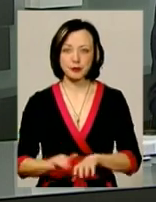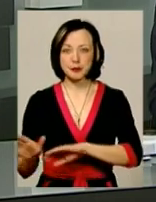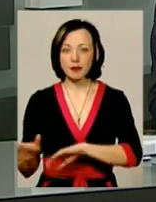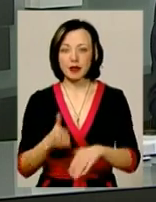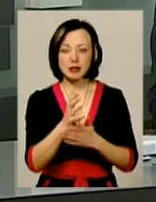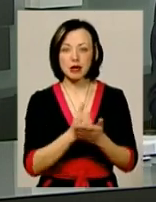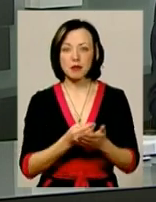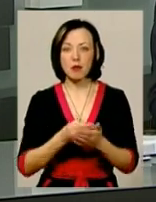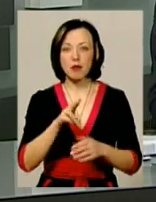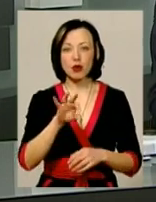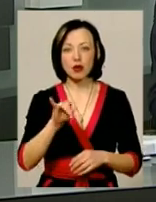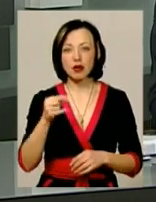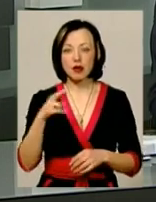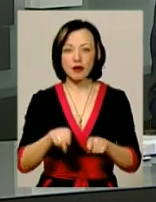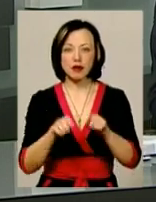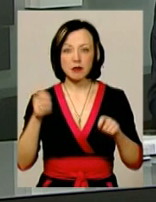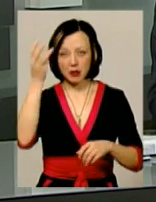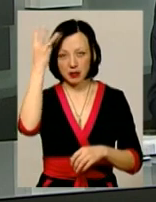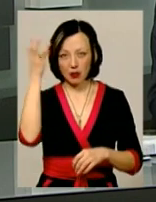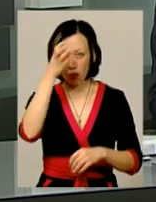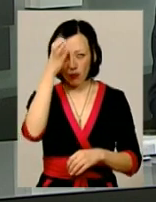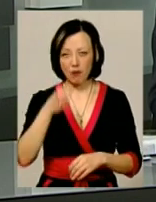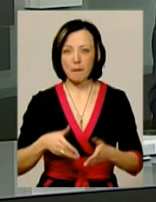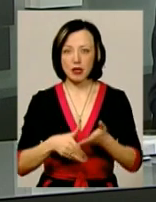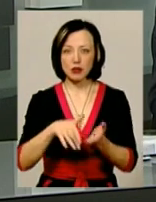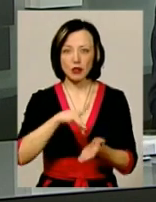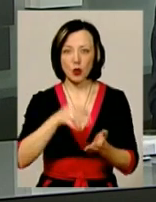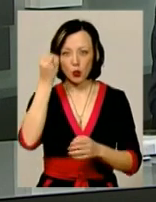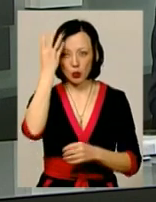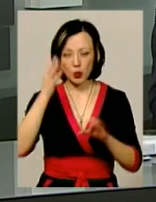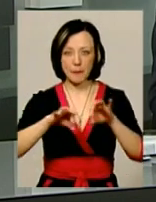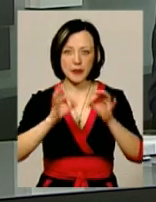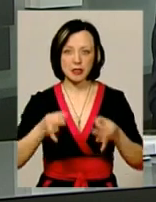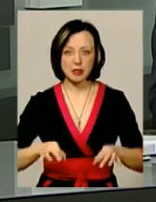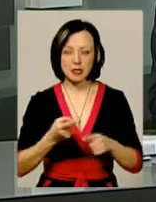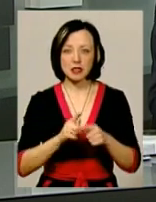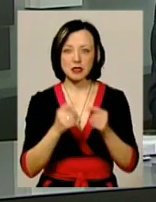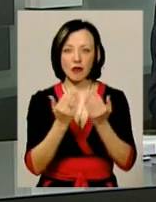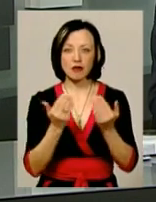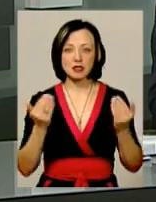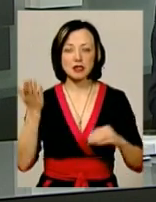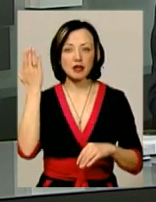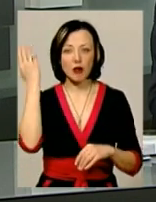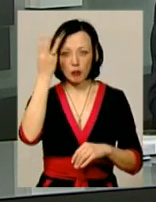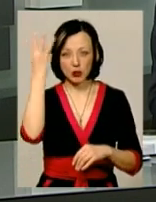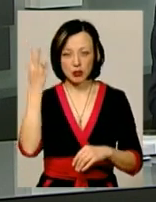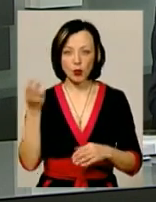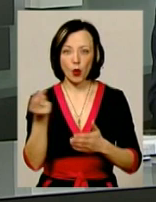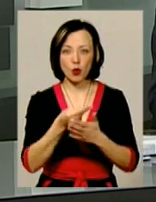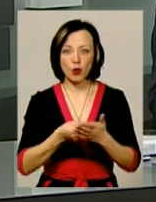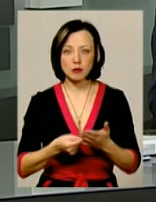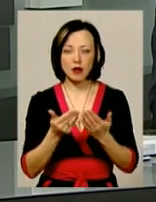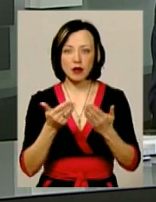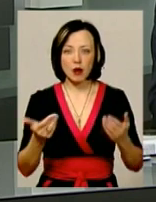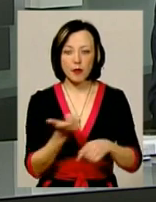Скарби Поділля відкрили у Хмельницькому обласному науково-методичному центрі культури та мистецтв. Це виставка давнього подільського розпису, в